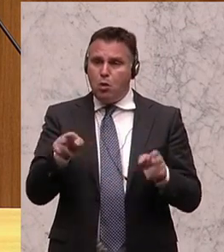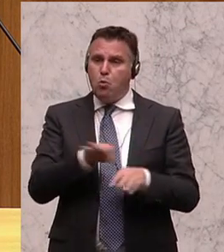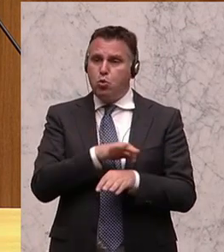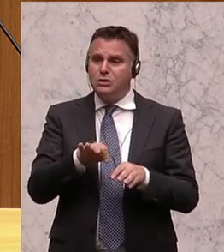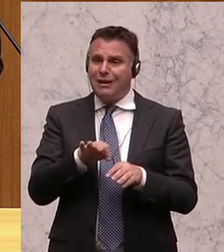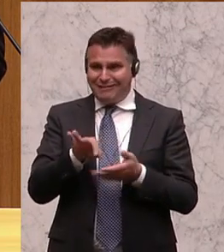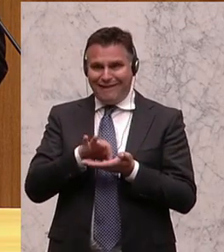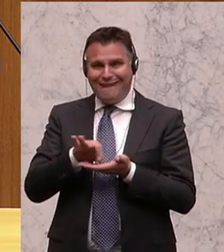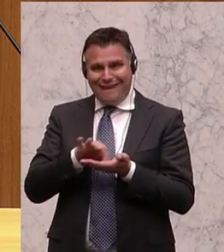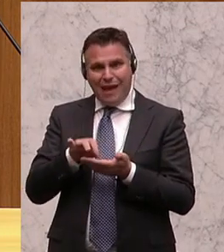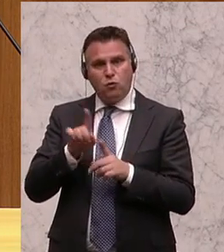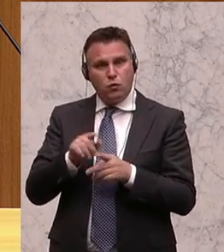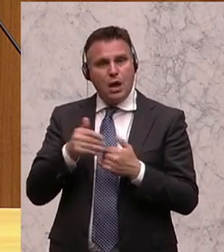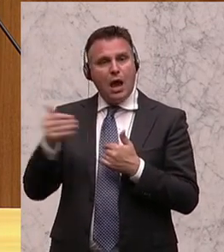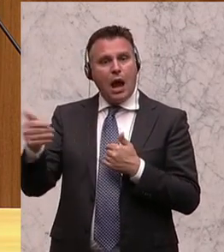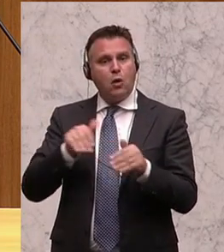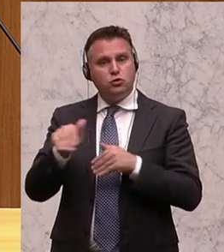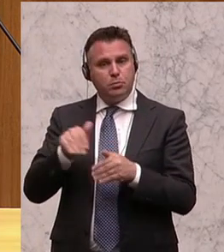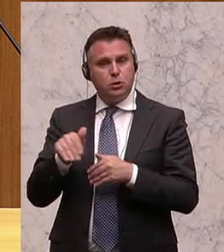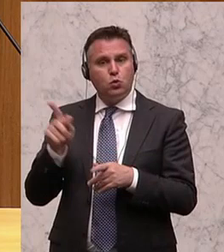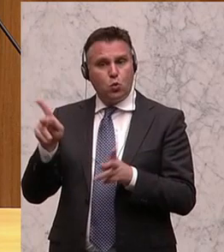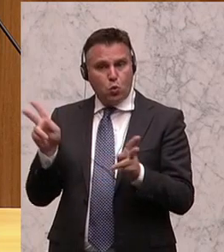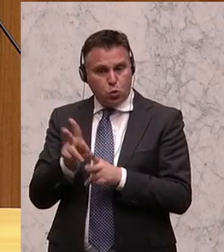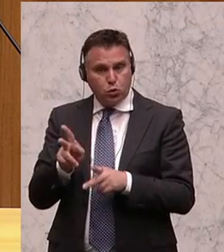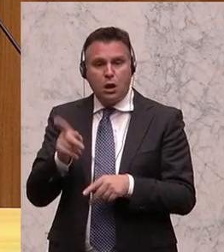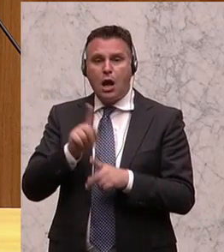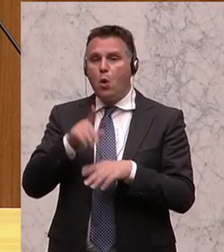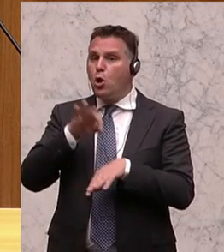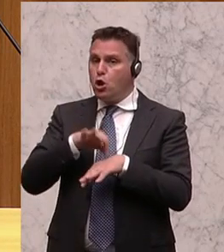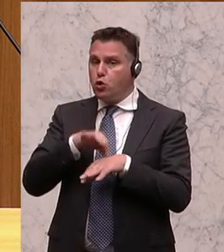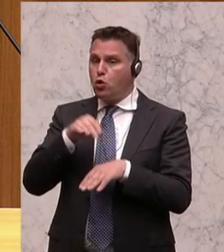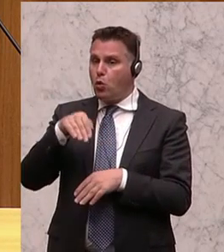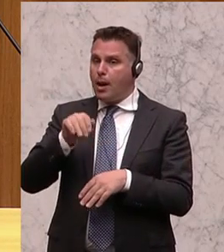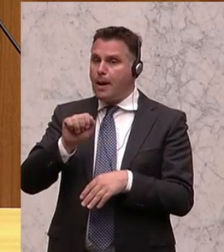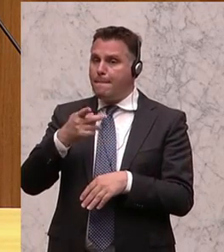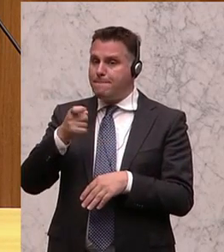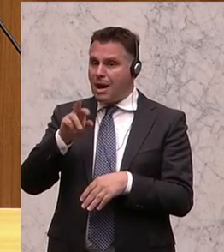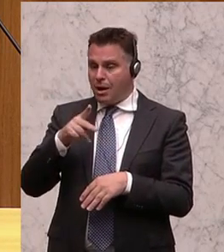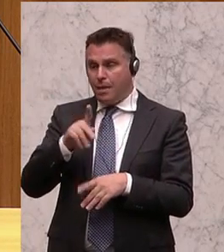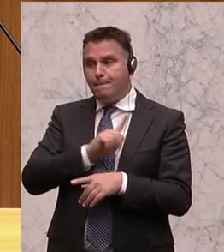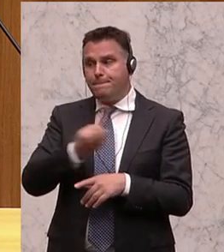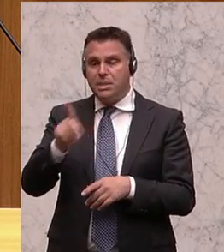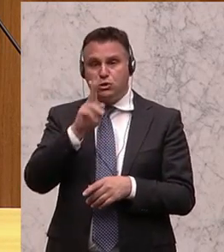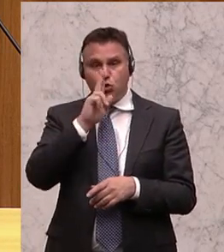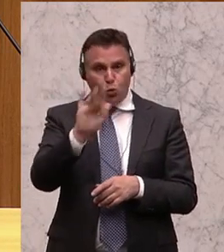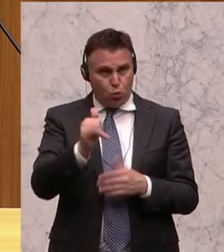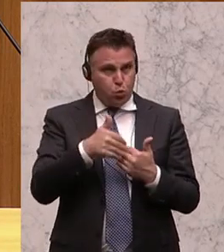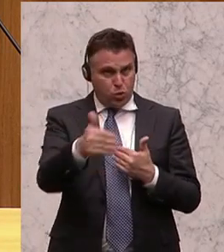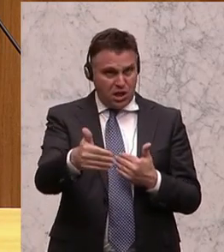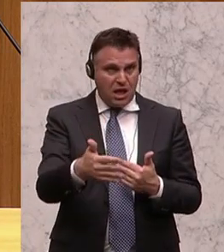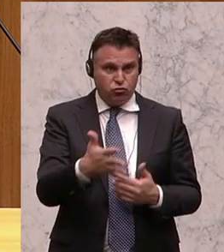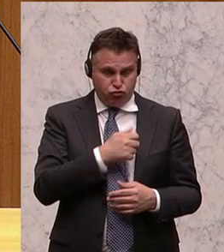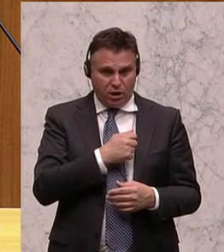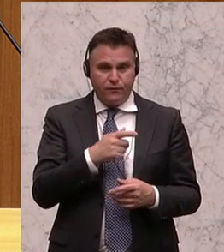Bundeskanzler Kern und dem Außenminister Kurz und der Einbeziehung von Dr. Marer. Vielleicht schaffen wir es im Juni, so wie wir jetzt